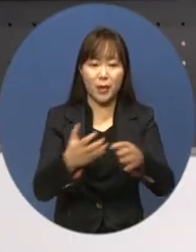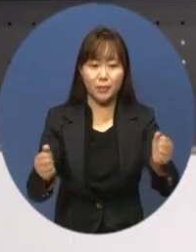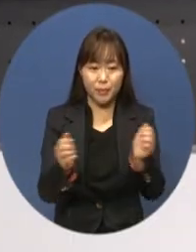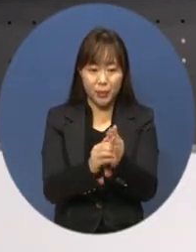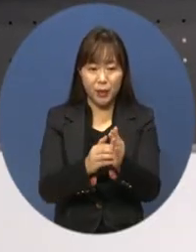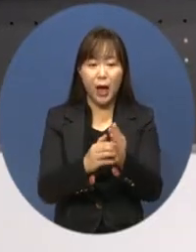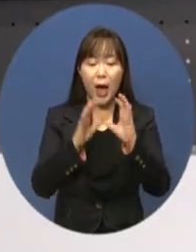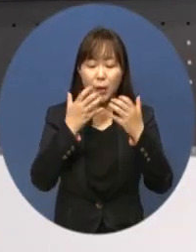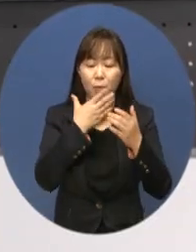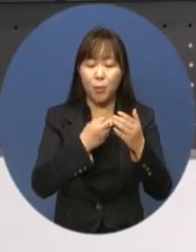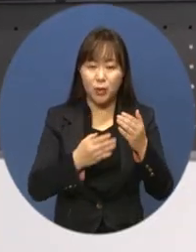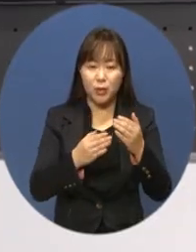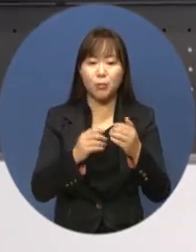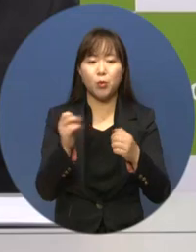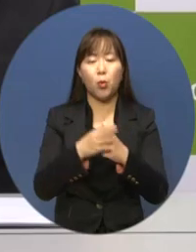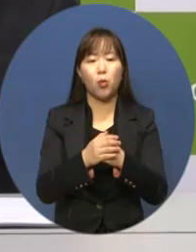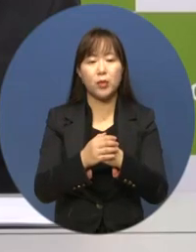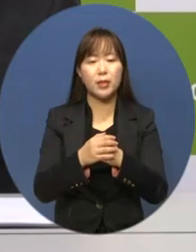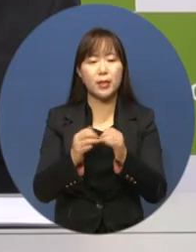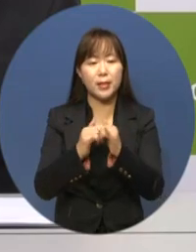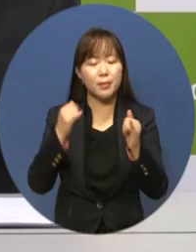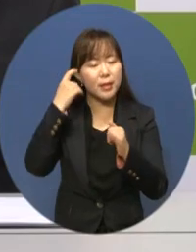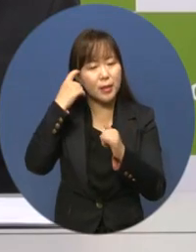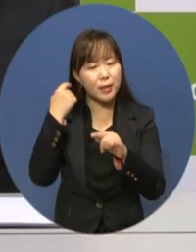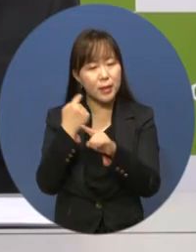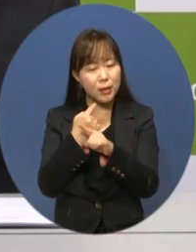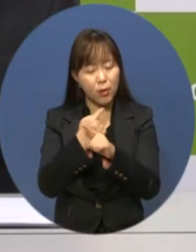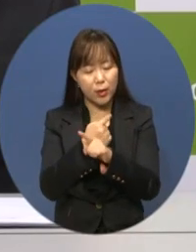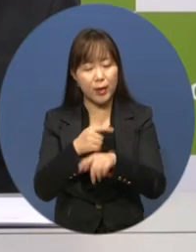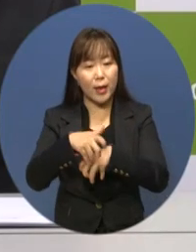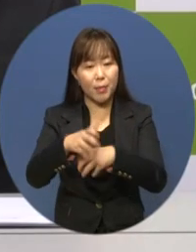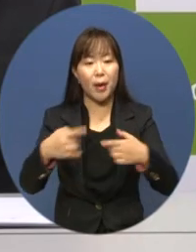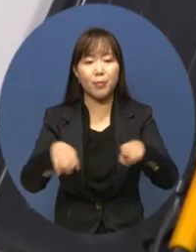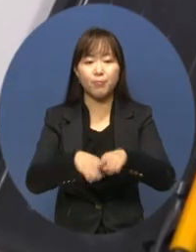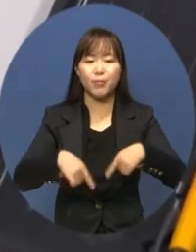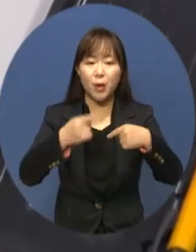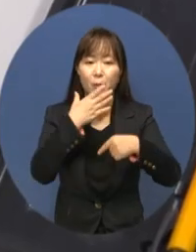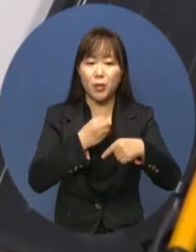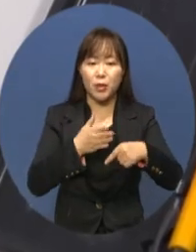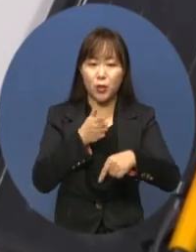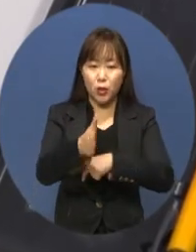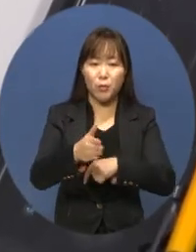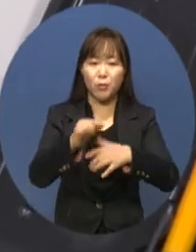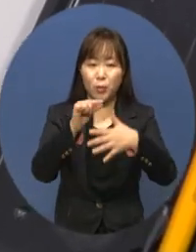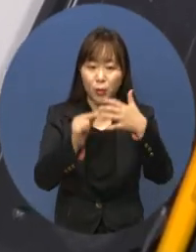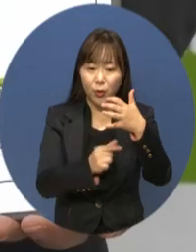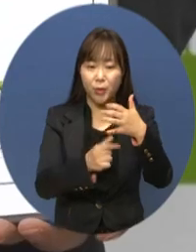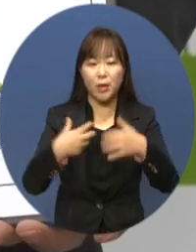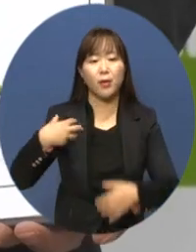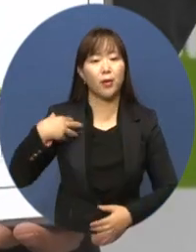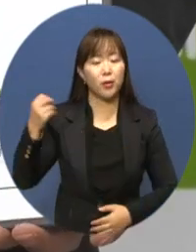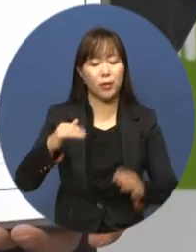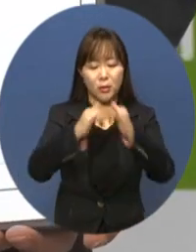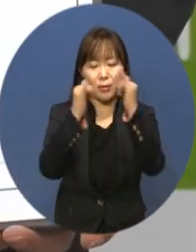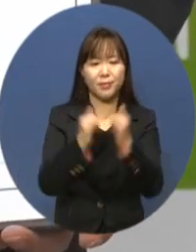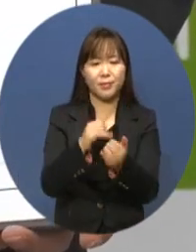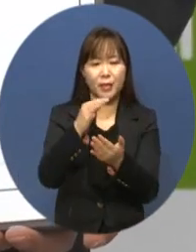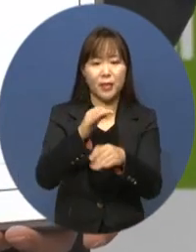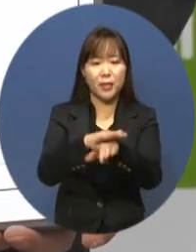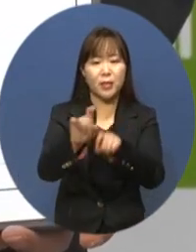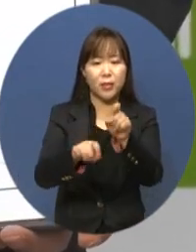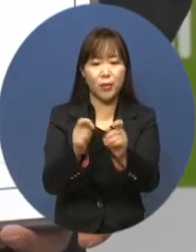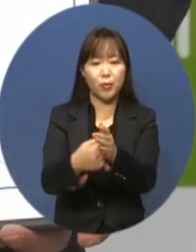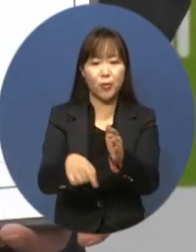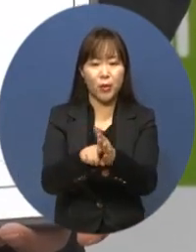전달과 시민인식 전환 캠페인 등을 함께 참여해 복지 전문 채널로서의 역할과 사회적 가치 실현을